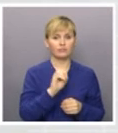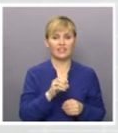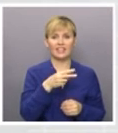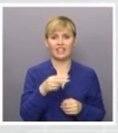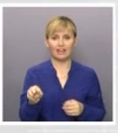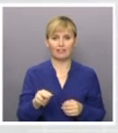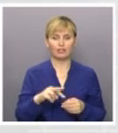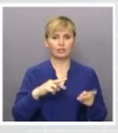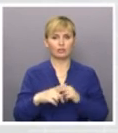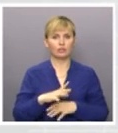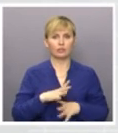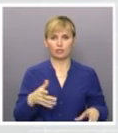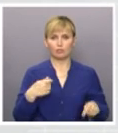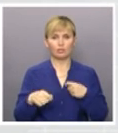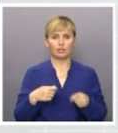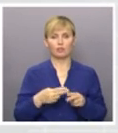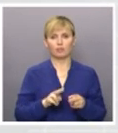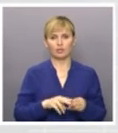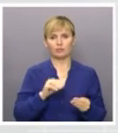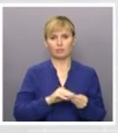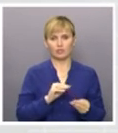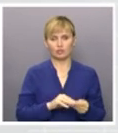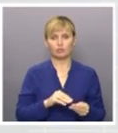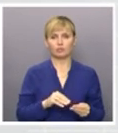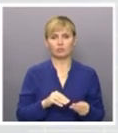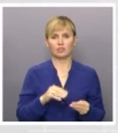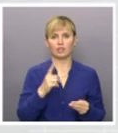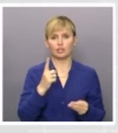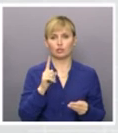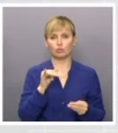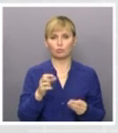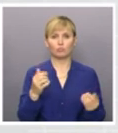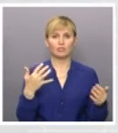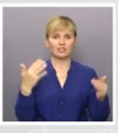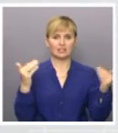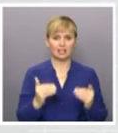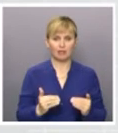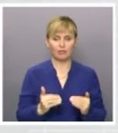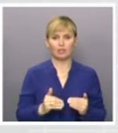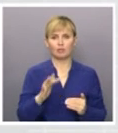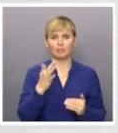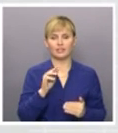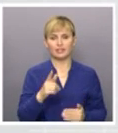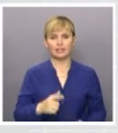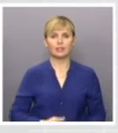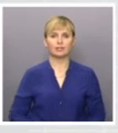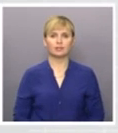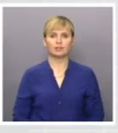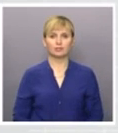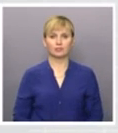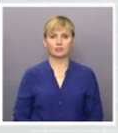заключено не было, соответственно, европейская валюта торгуется на прежнем уровне. Рубль немного ослаб и равен в среднем 5 тенге.